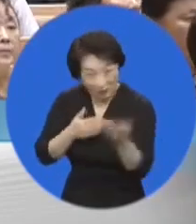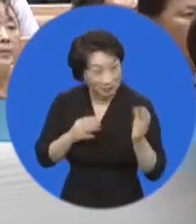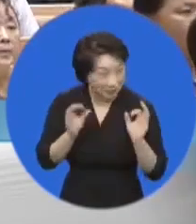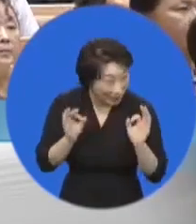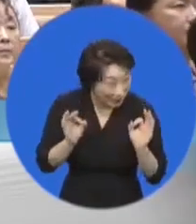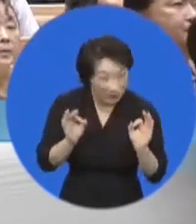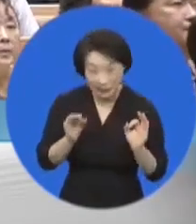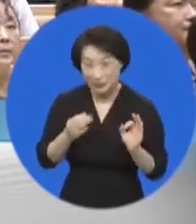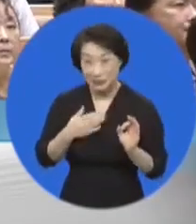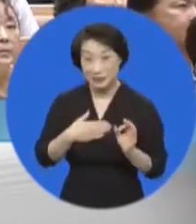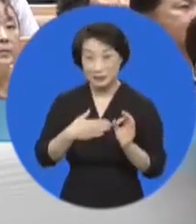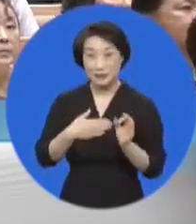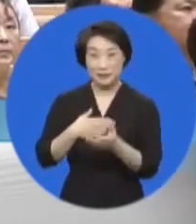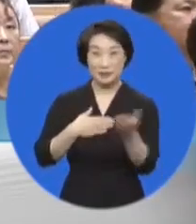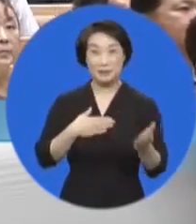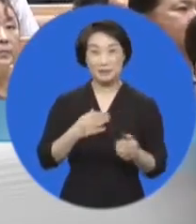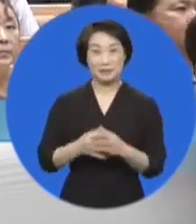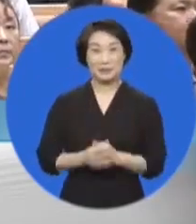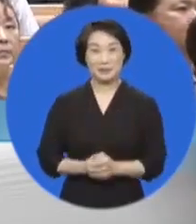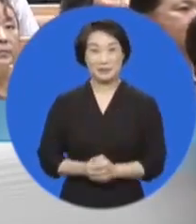이해되십니까? 예.